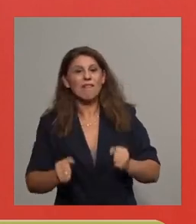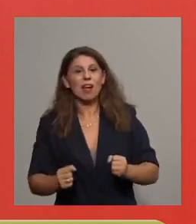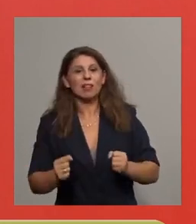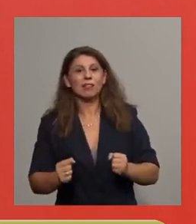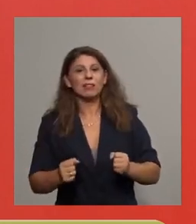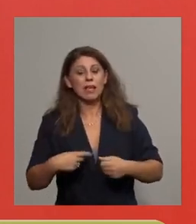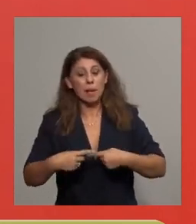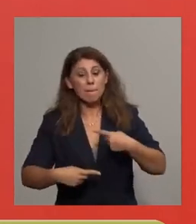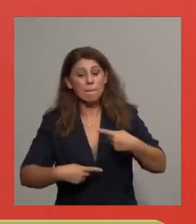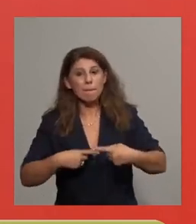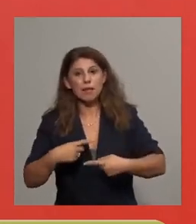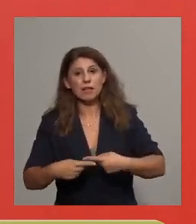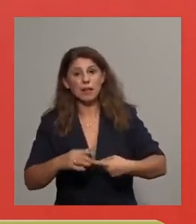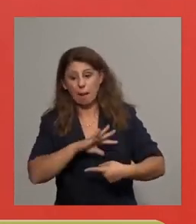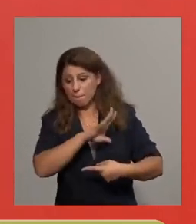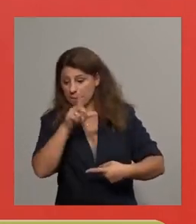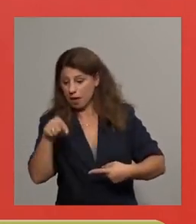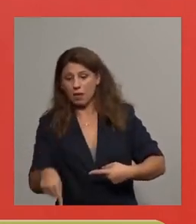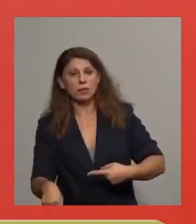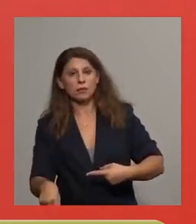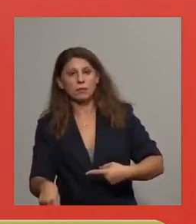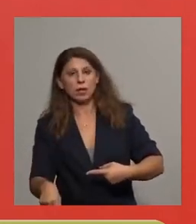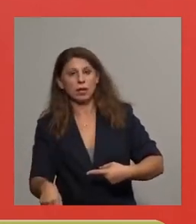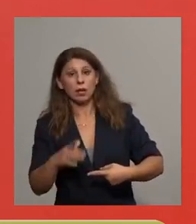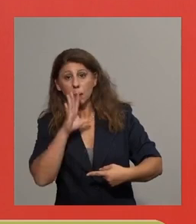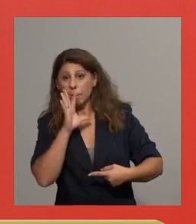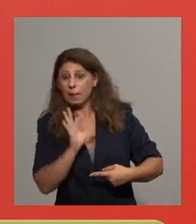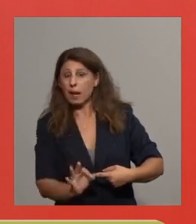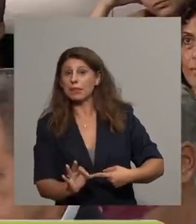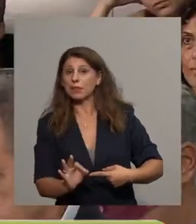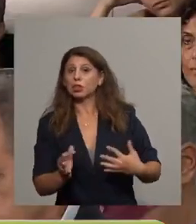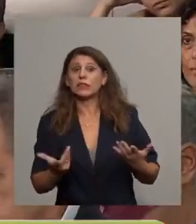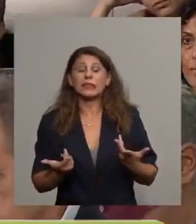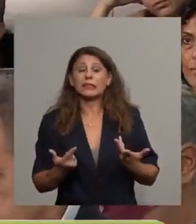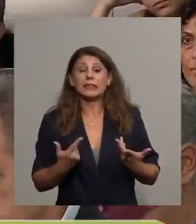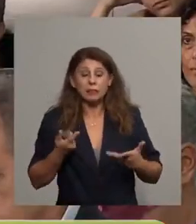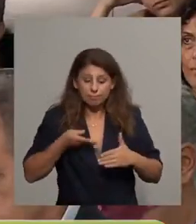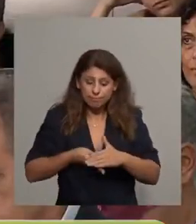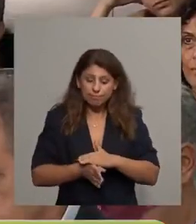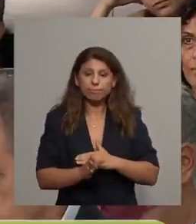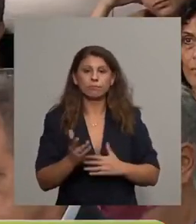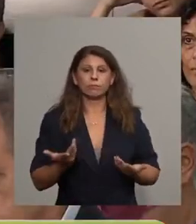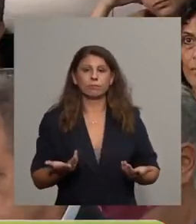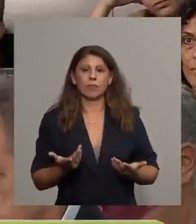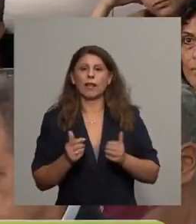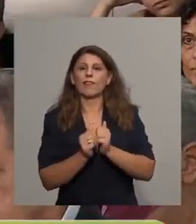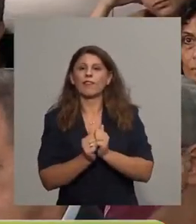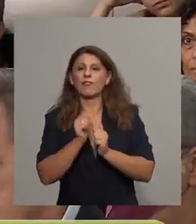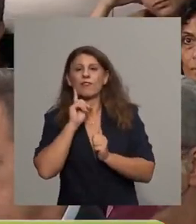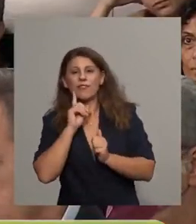του την πείρα μέχρι σήμερα, αλλά και την πραγματικότητα που βιώνει. Φίλες και